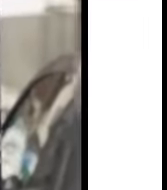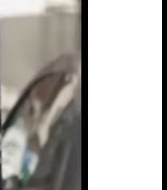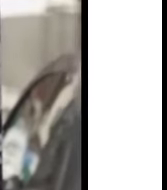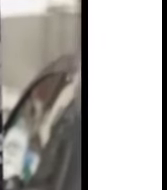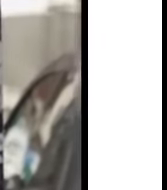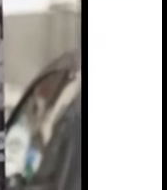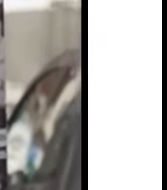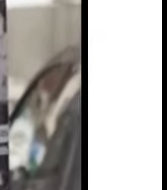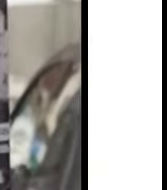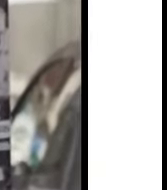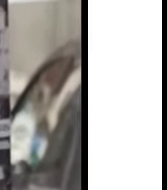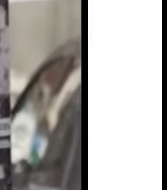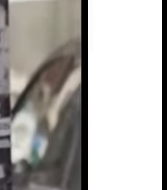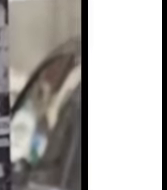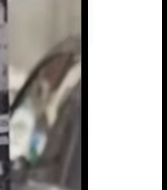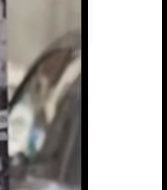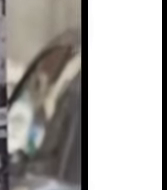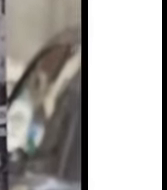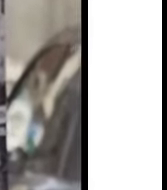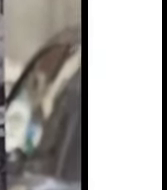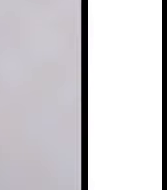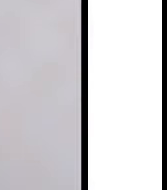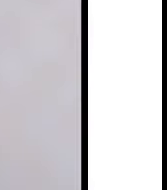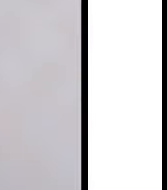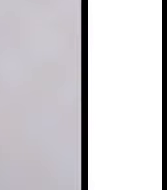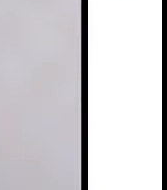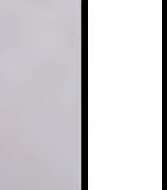salute dall'ambiente in cui viviamo.